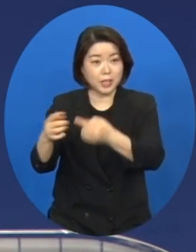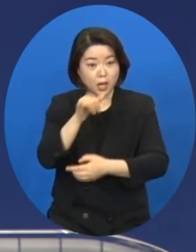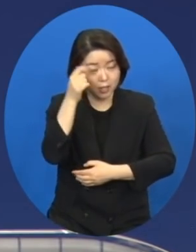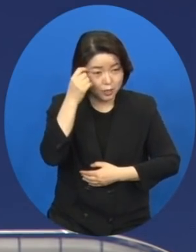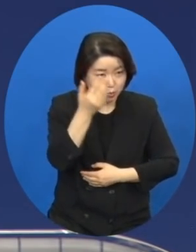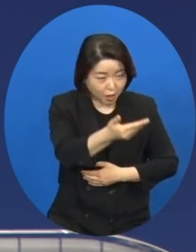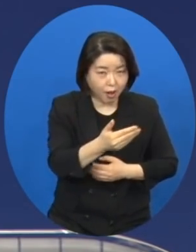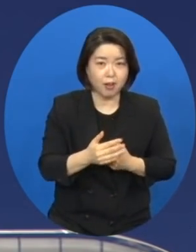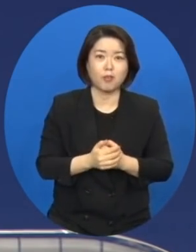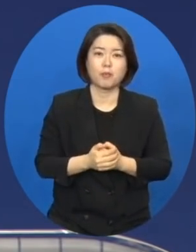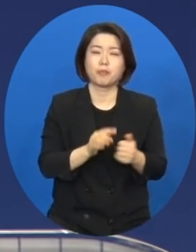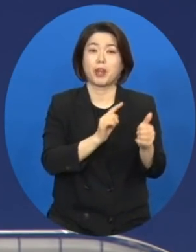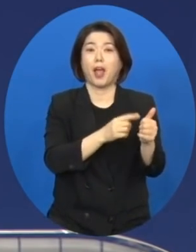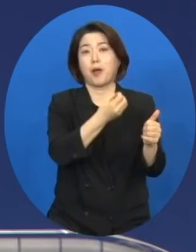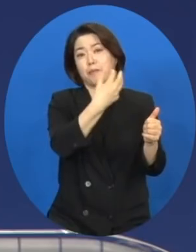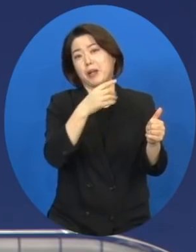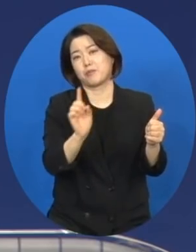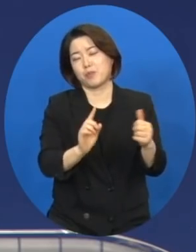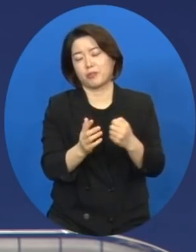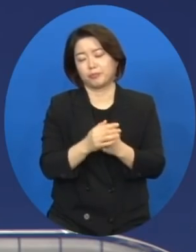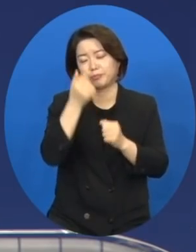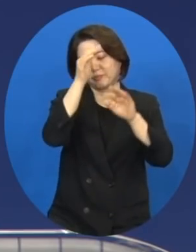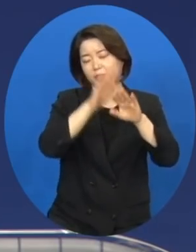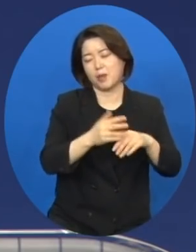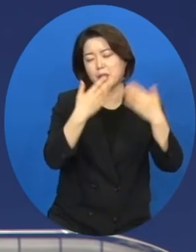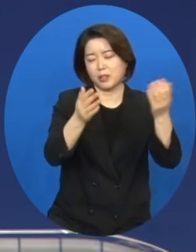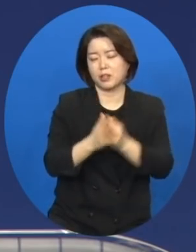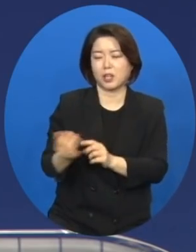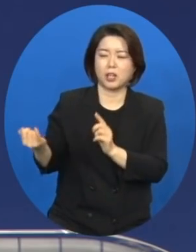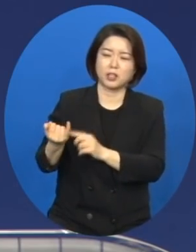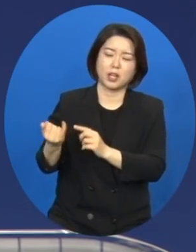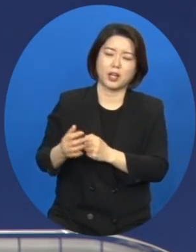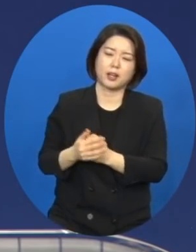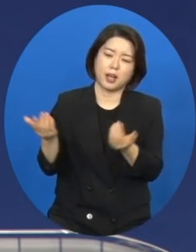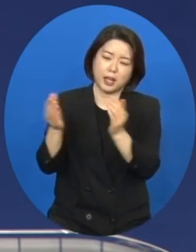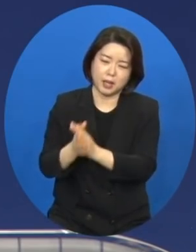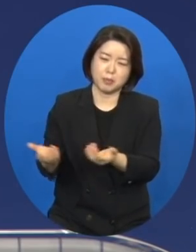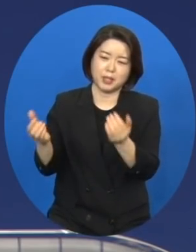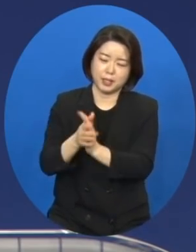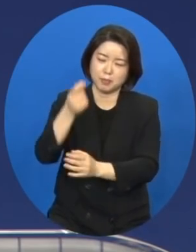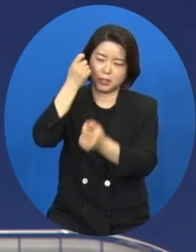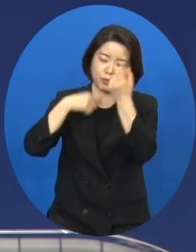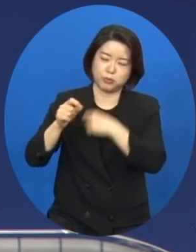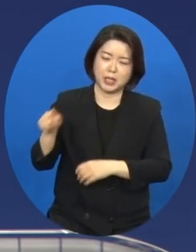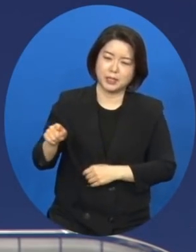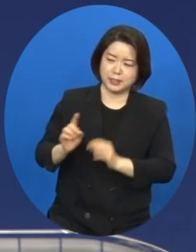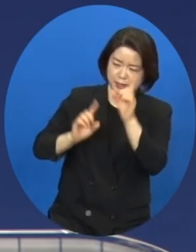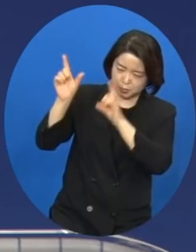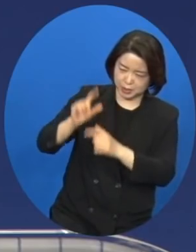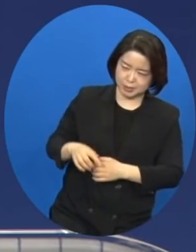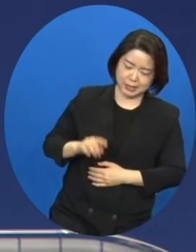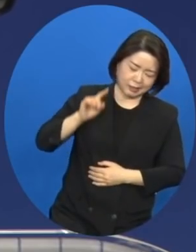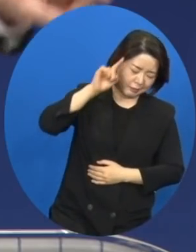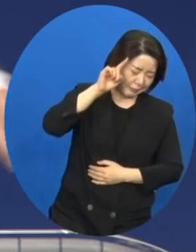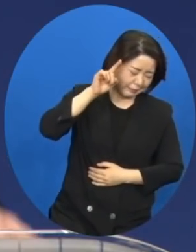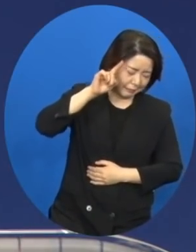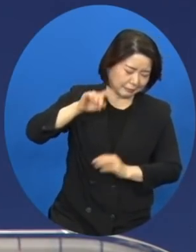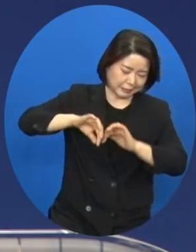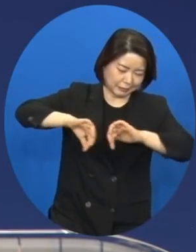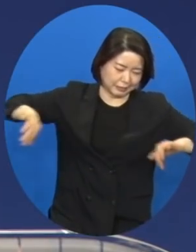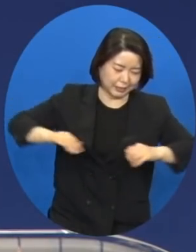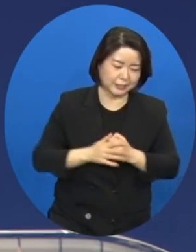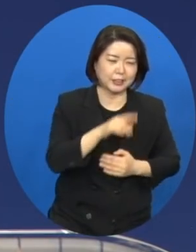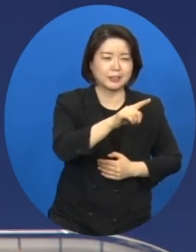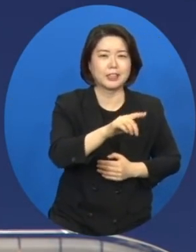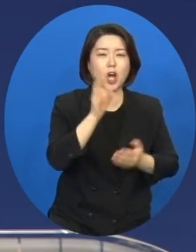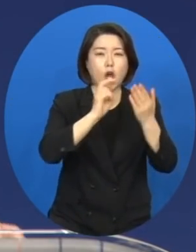그분이 그러는 거예요. 예배를 드리는데 옆에서 아내가 아멘 아멘 하면서 막 울면서 그게 보기 짜증나가지고 성가대로 갔다는 거예요.